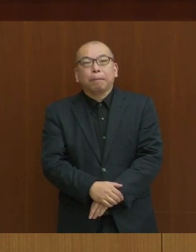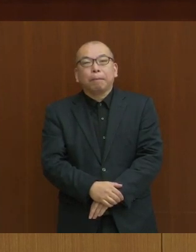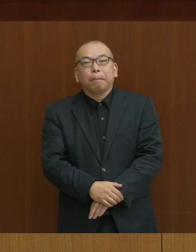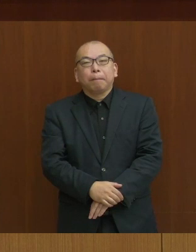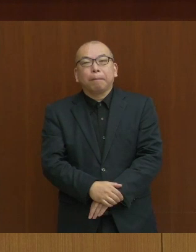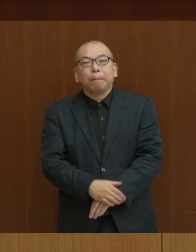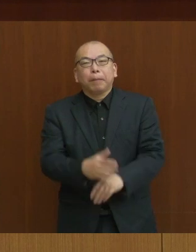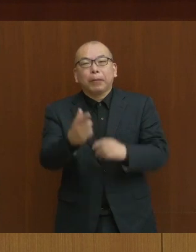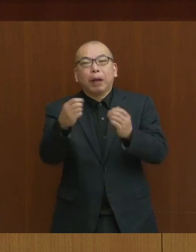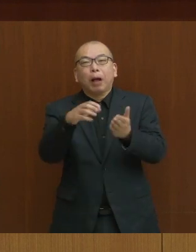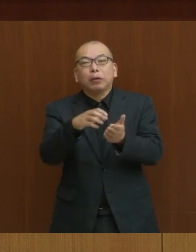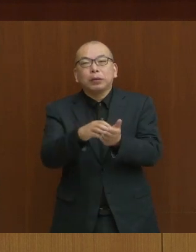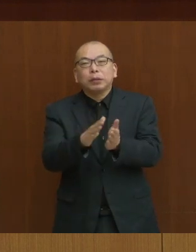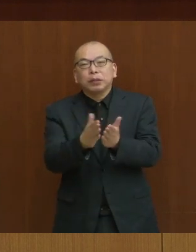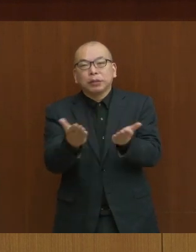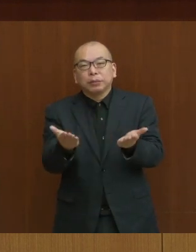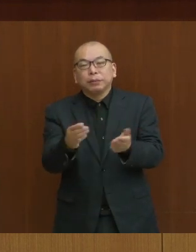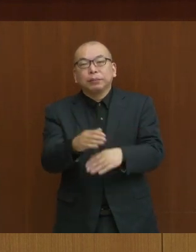学域